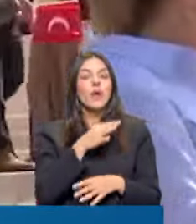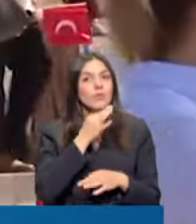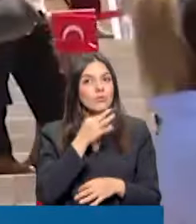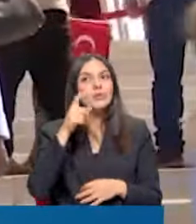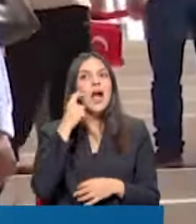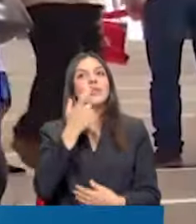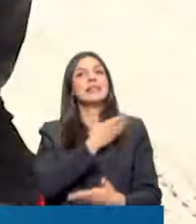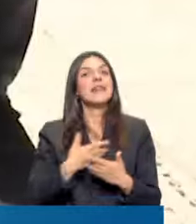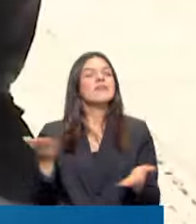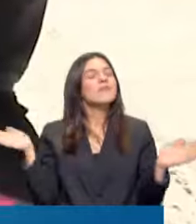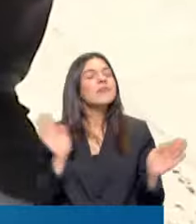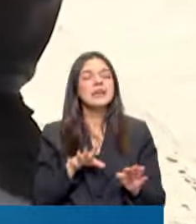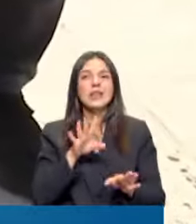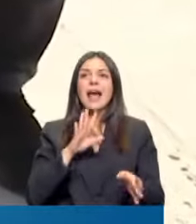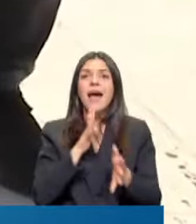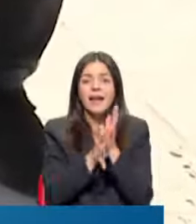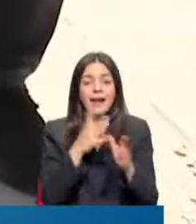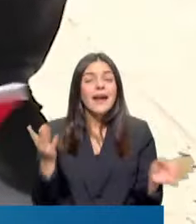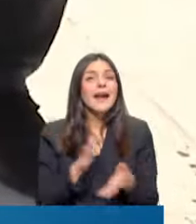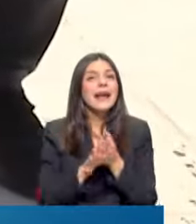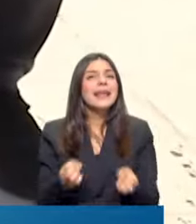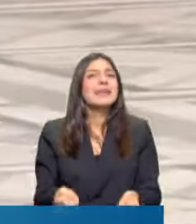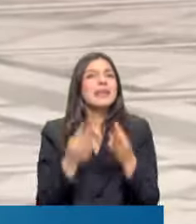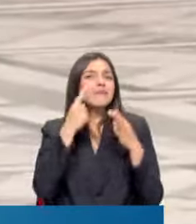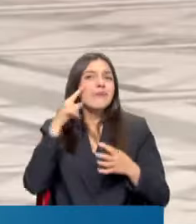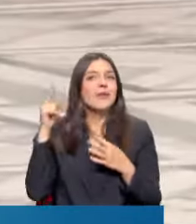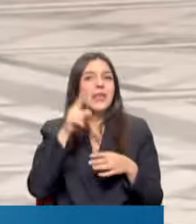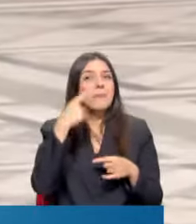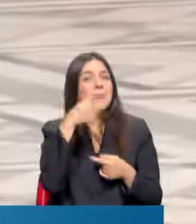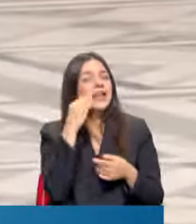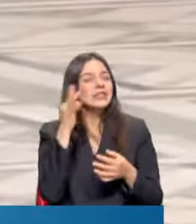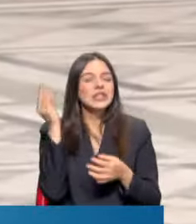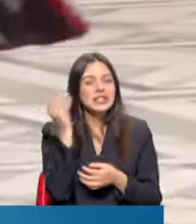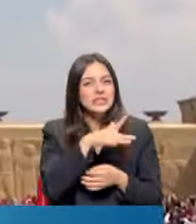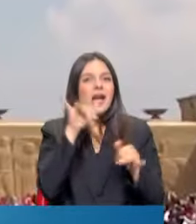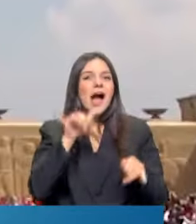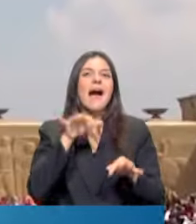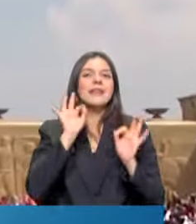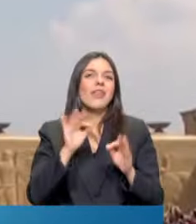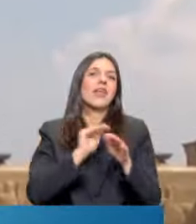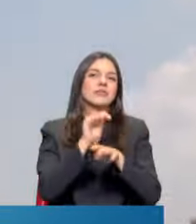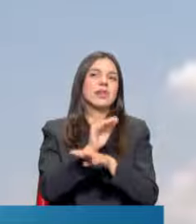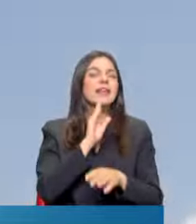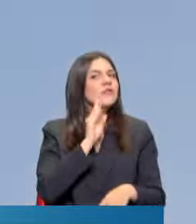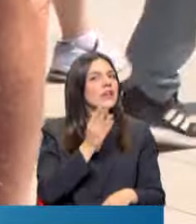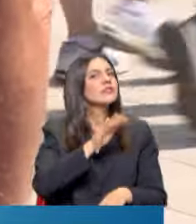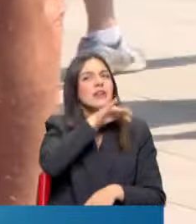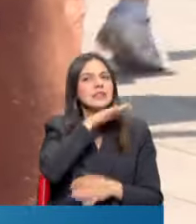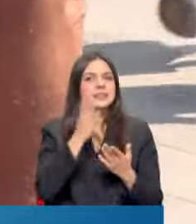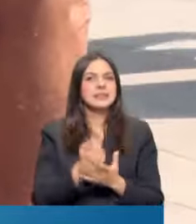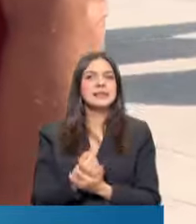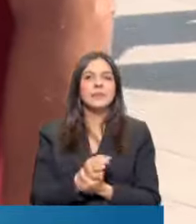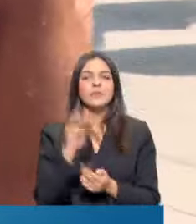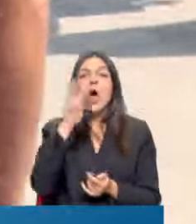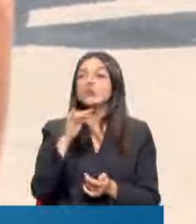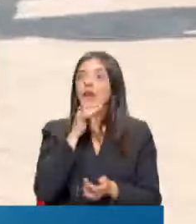sevgisi bambaşkaydı. Tarifi imkansız duygular bir kez daha binlerce kişiyle aynı anda yaşandı. Genciyle, yaşlısıyla. 30